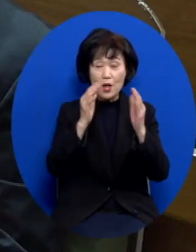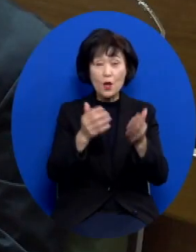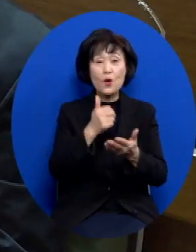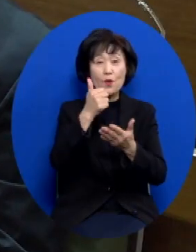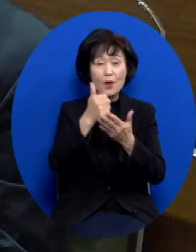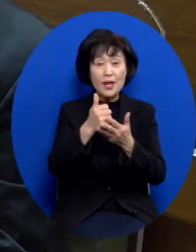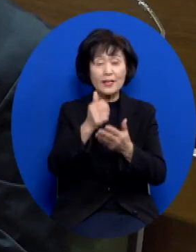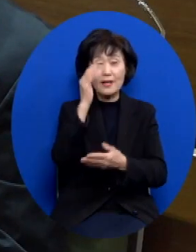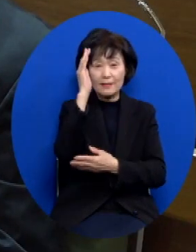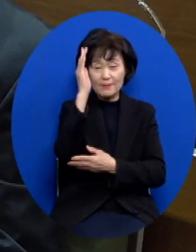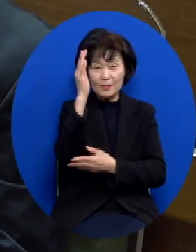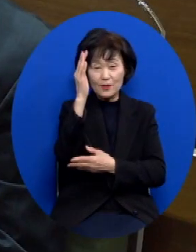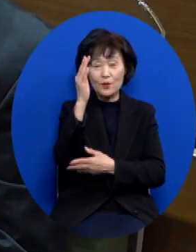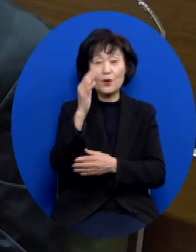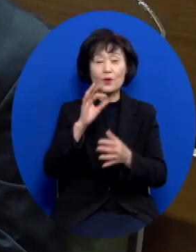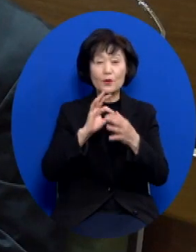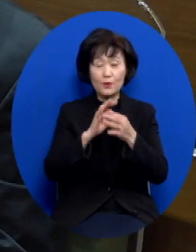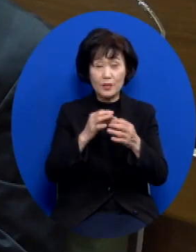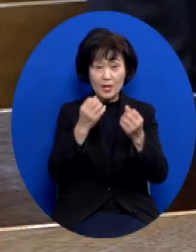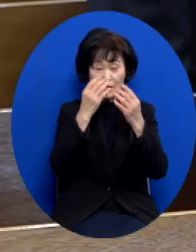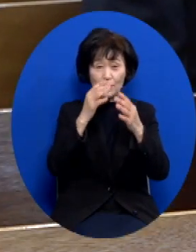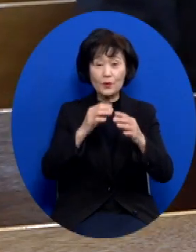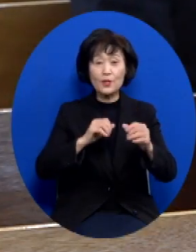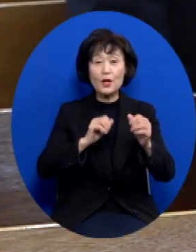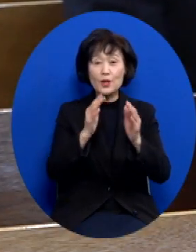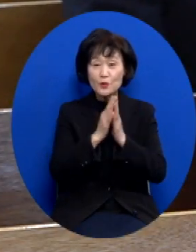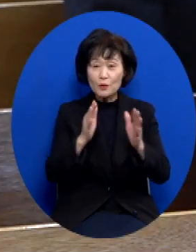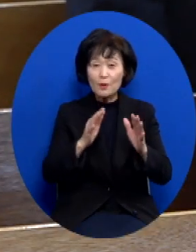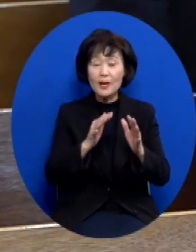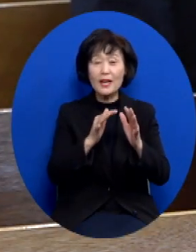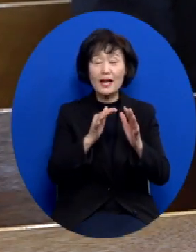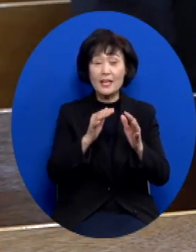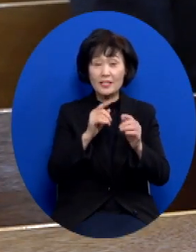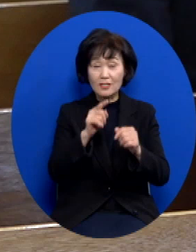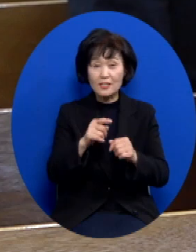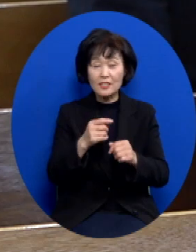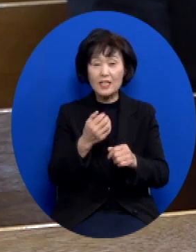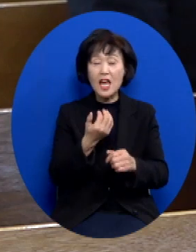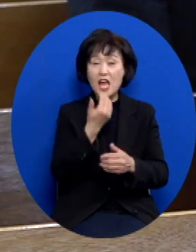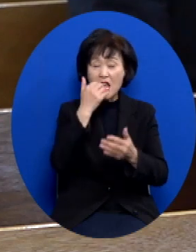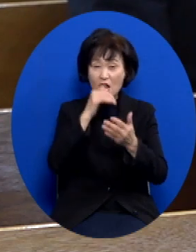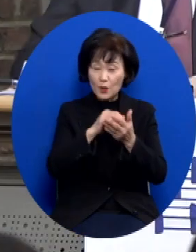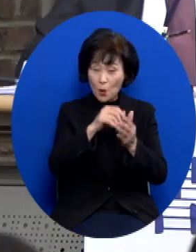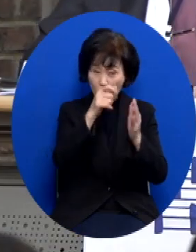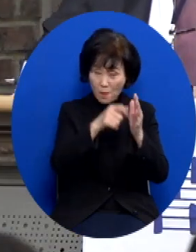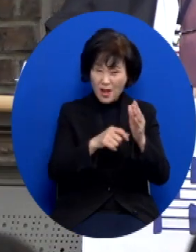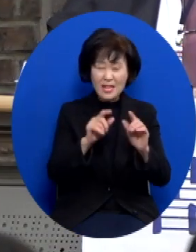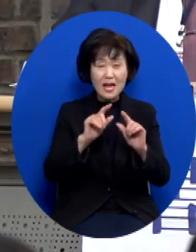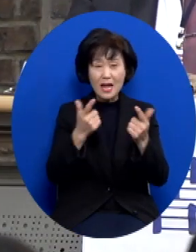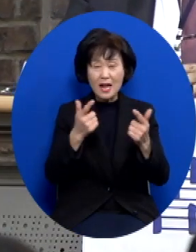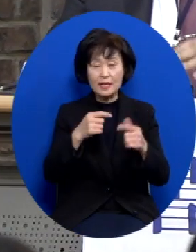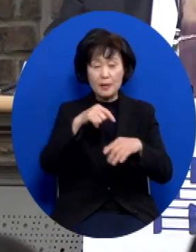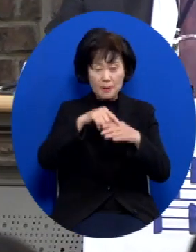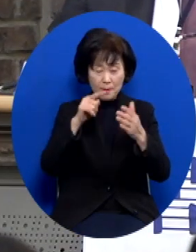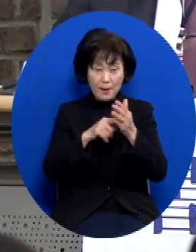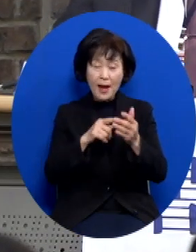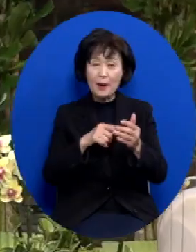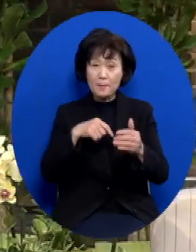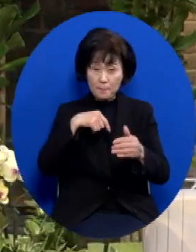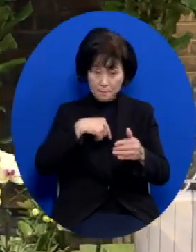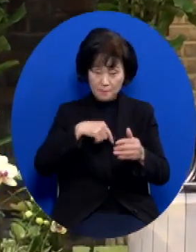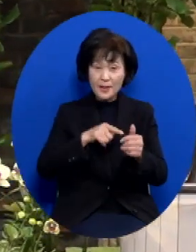목사는 설교를 통해 새롭게 출발하는 회기는 돌판이 아닌 마음판에 하나님의 말씀을 새기고 나아가길 바란다고